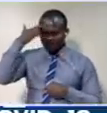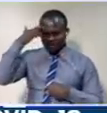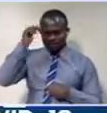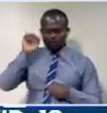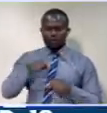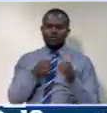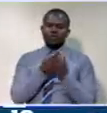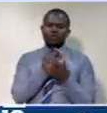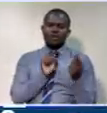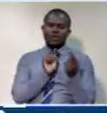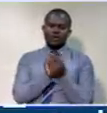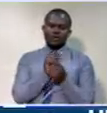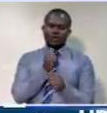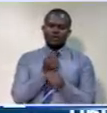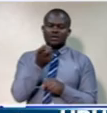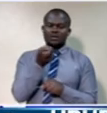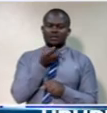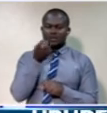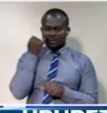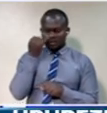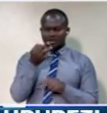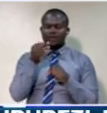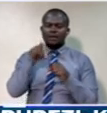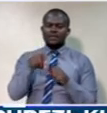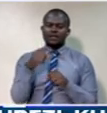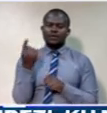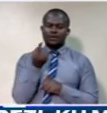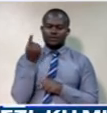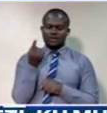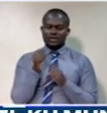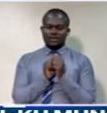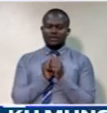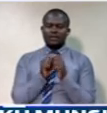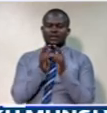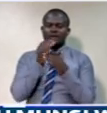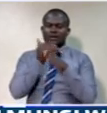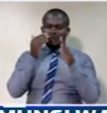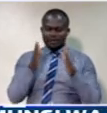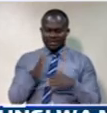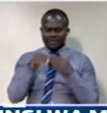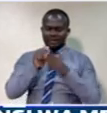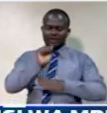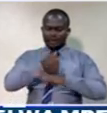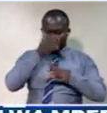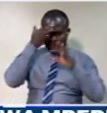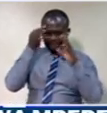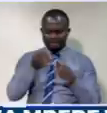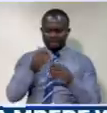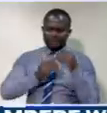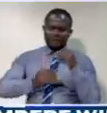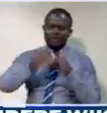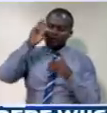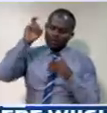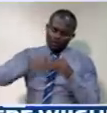bahura bagakora ingendo mu gihe bikenewe gusa. Inama y'abaminisitiri kandi yashyizeho ingamba zikurikira zigomba